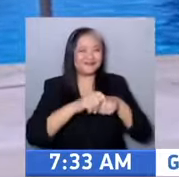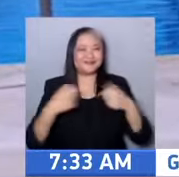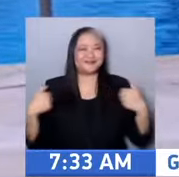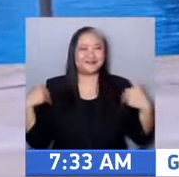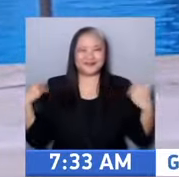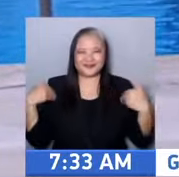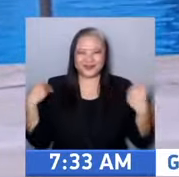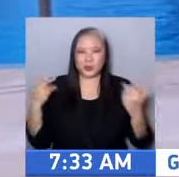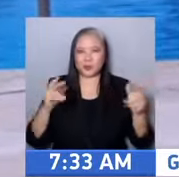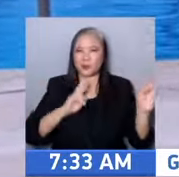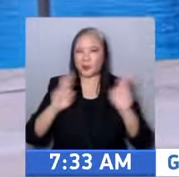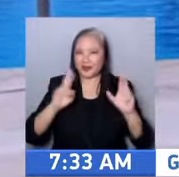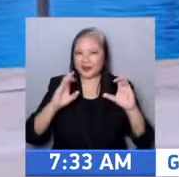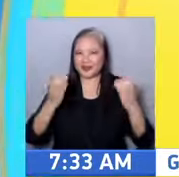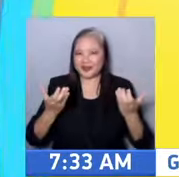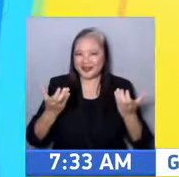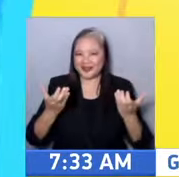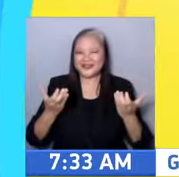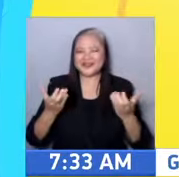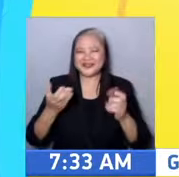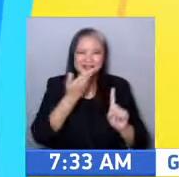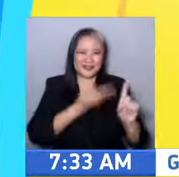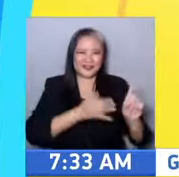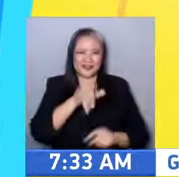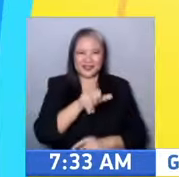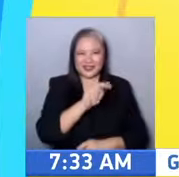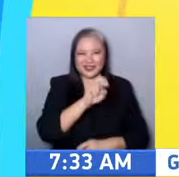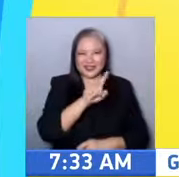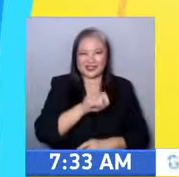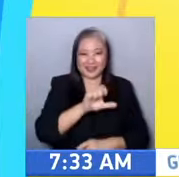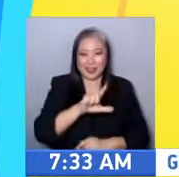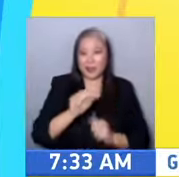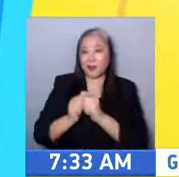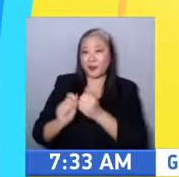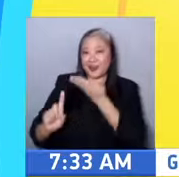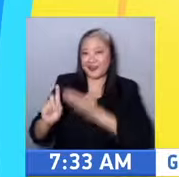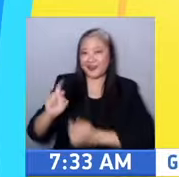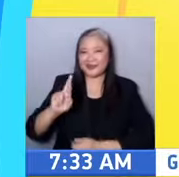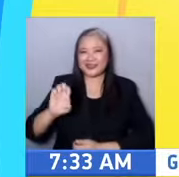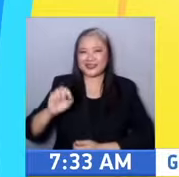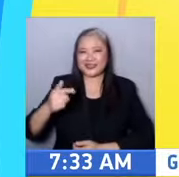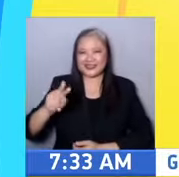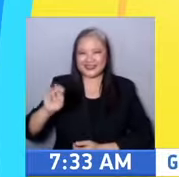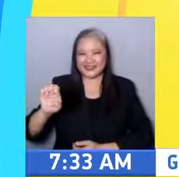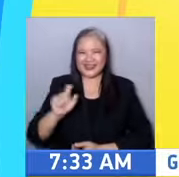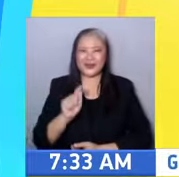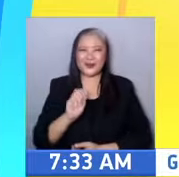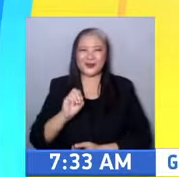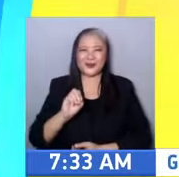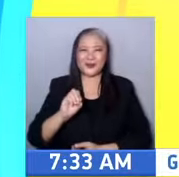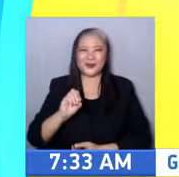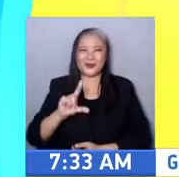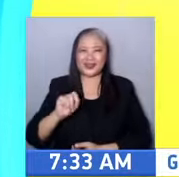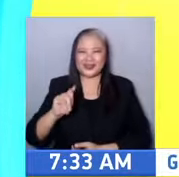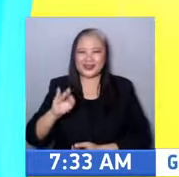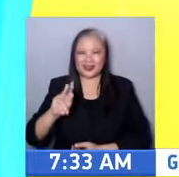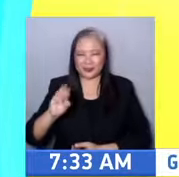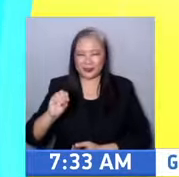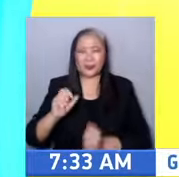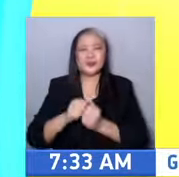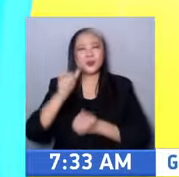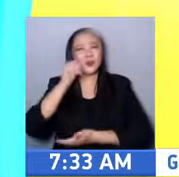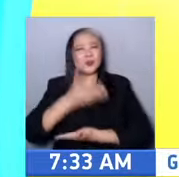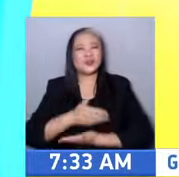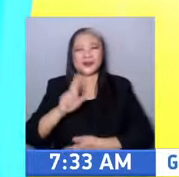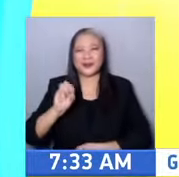Jenzel kasama pa ang nagbabalik unang hirit dance diva na si Regine Tolentino with her daughter, Rosie. Class starts now,